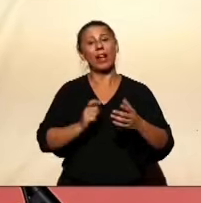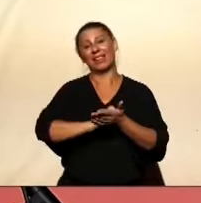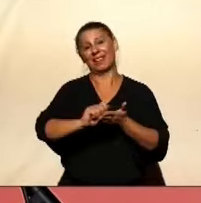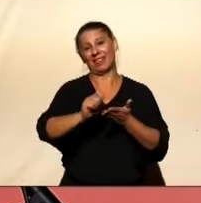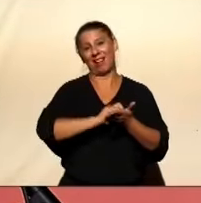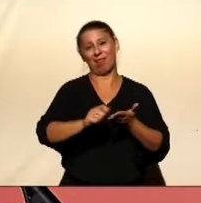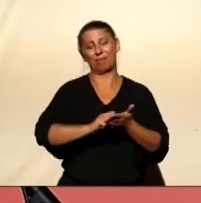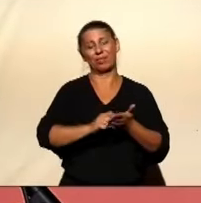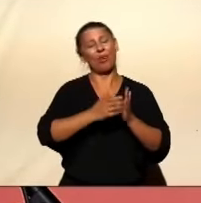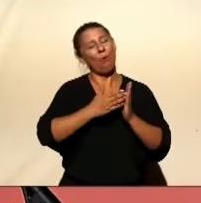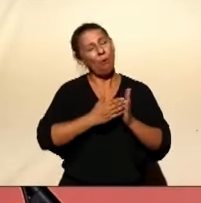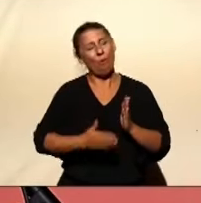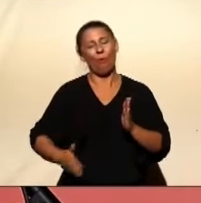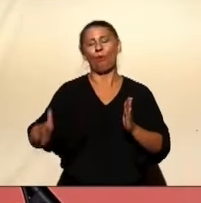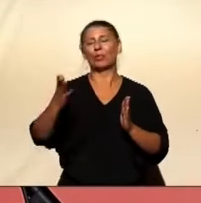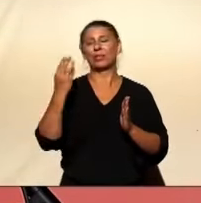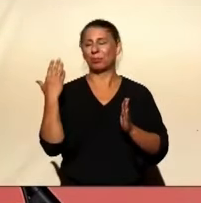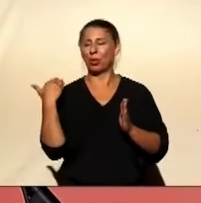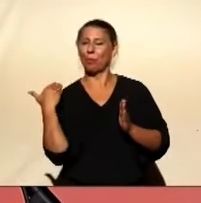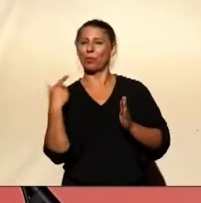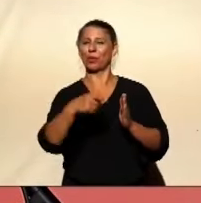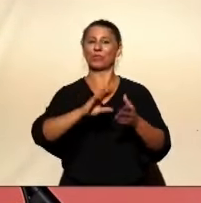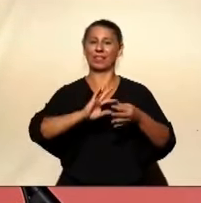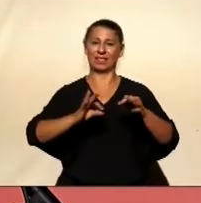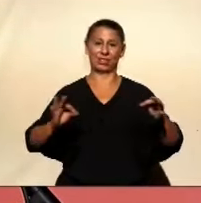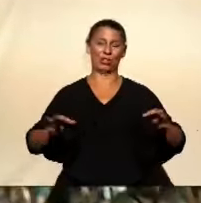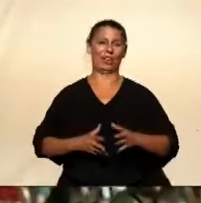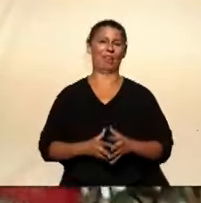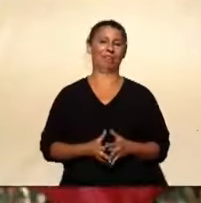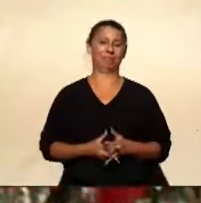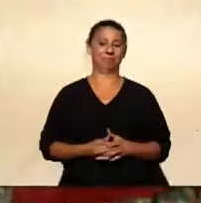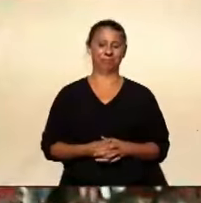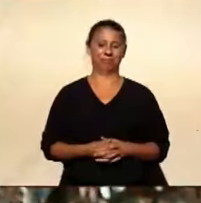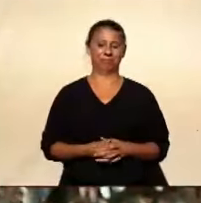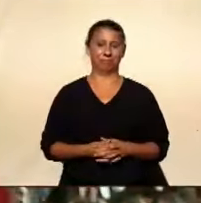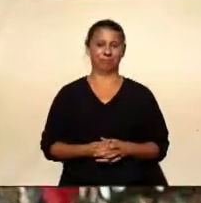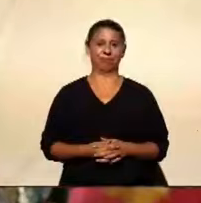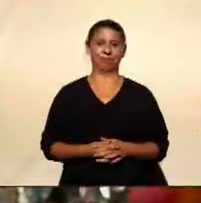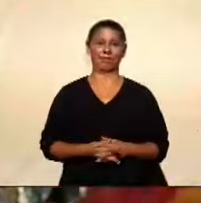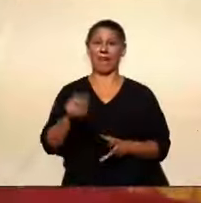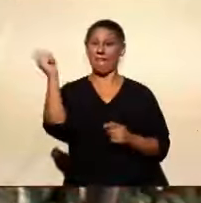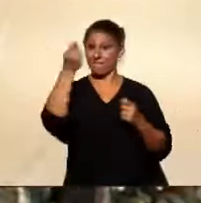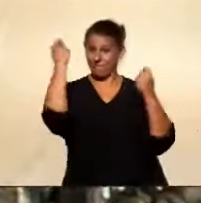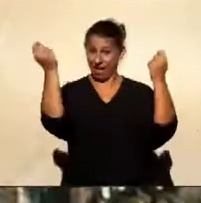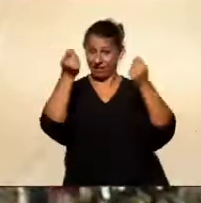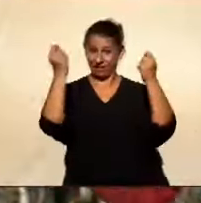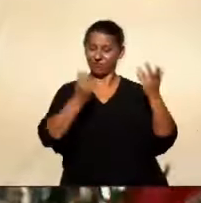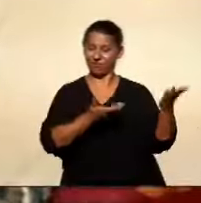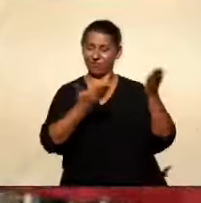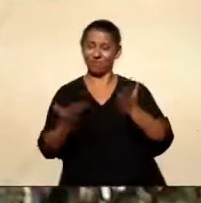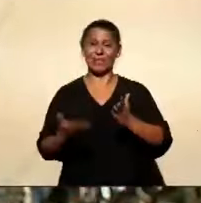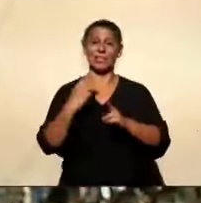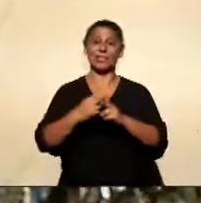γράψει όλη την πιο πρόσφατη ιστορία του. Έχει φιλοξενήσει